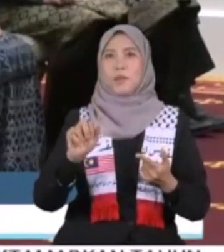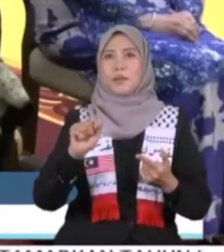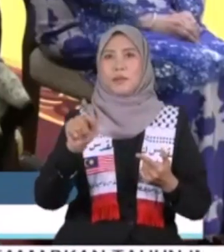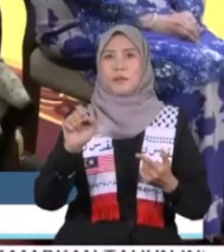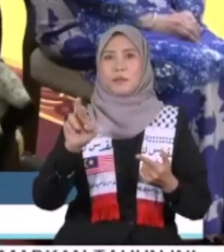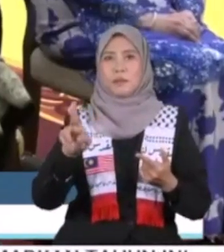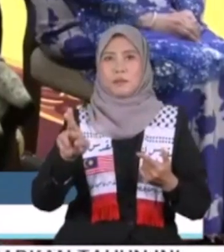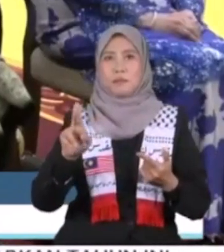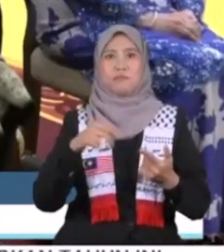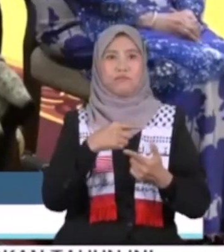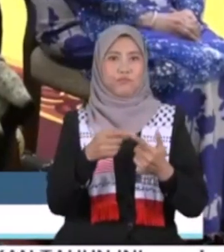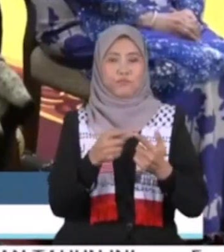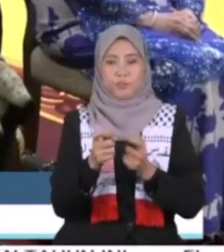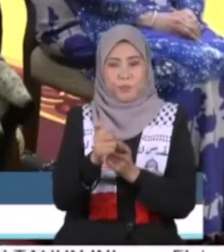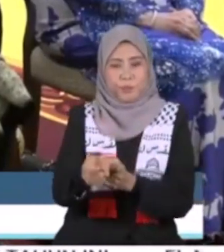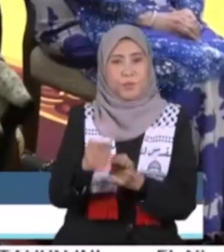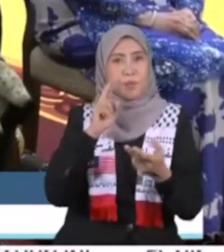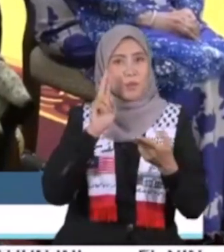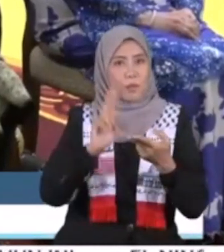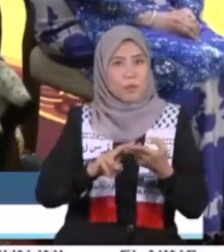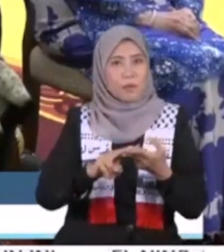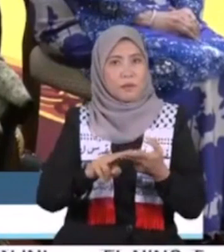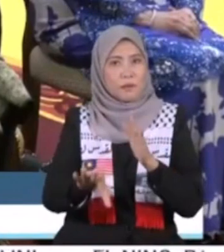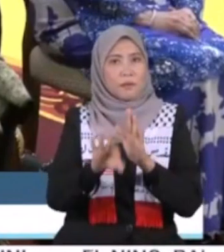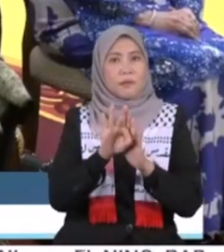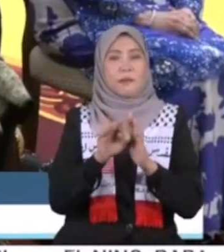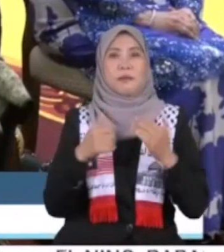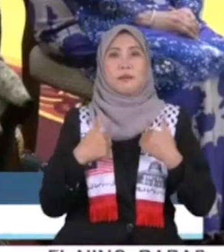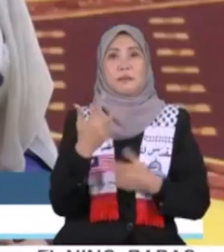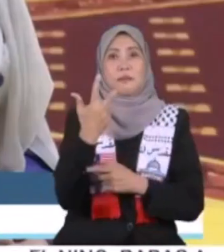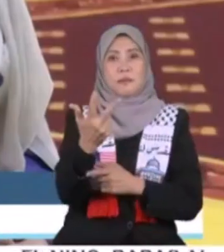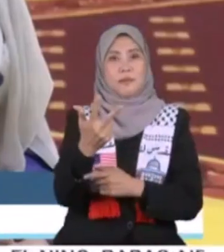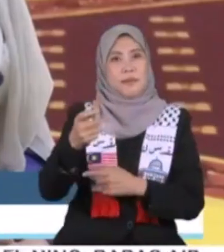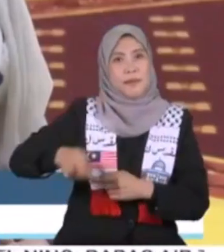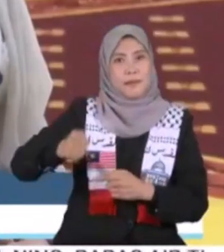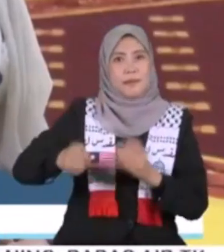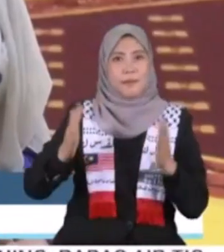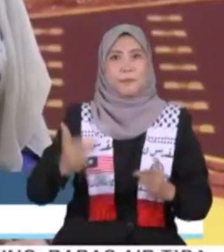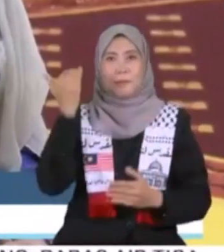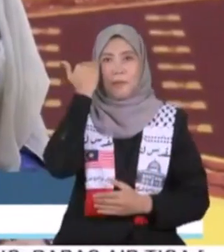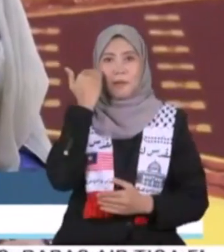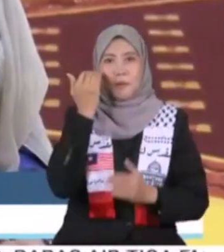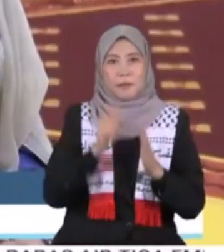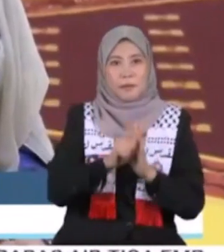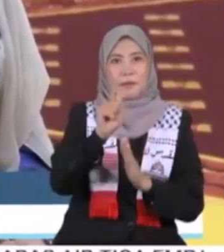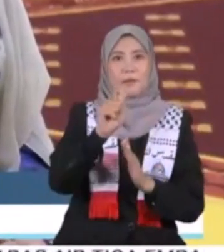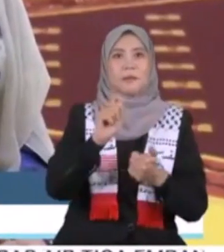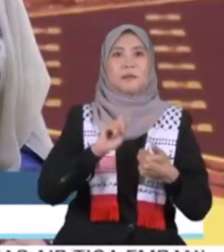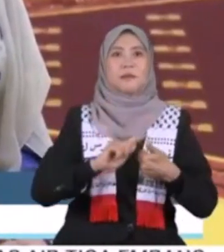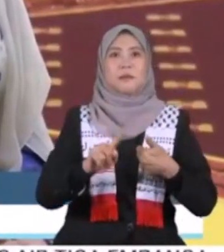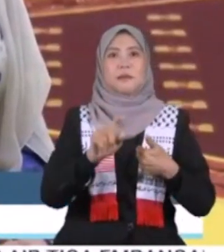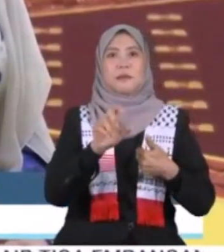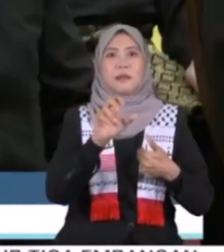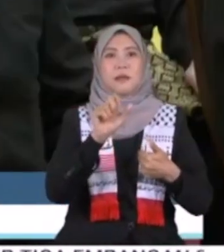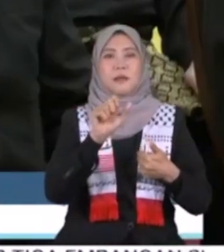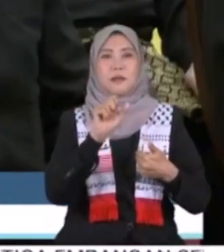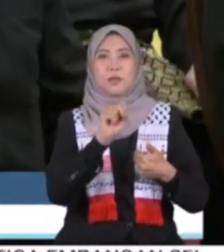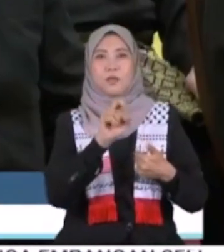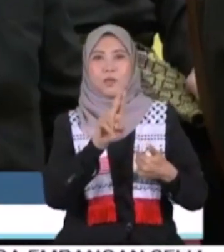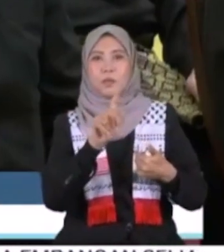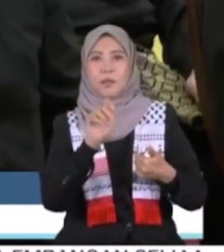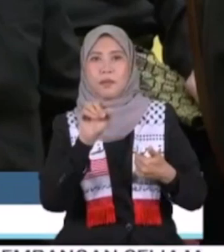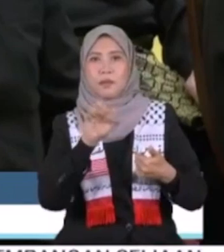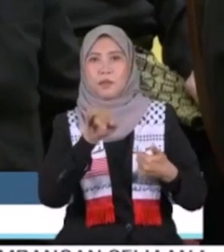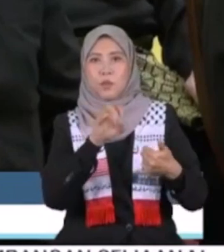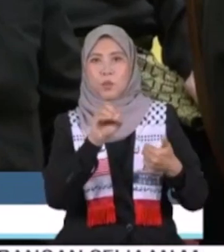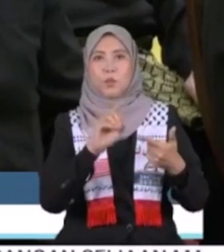Mirah turut menerima surat cara pelantikan ialah tiga Hakim Mahkamah tinggi iaitu yang Arif su tiangj yang Arif Alexander S